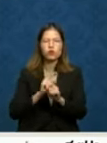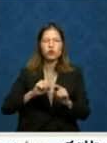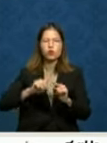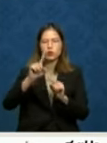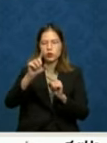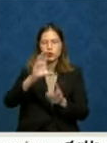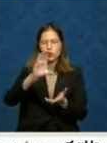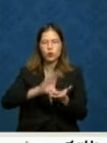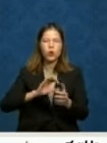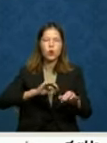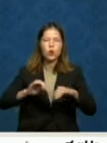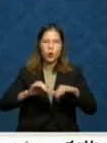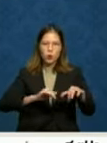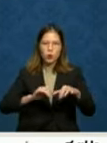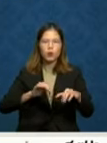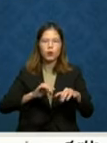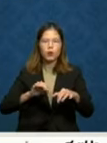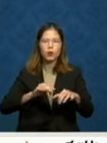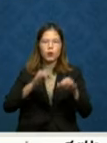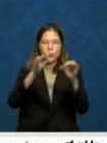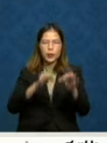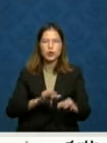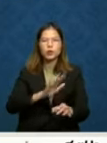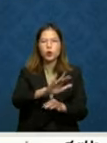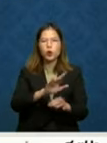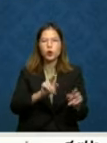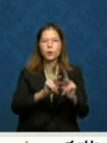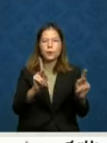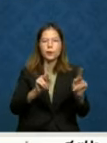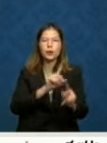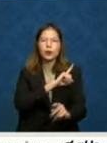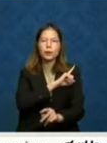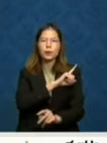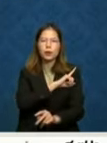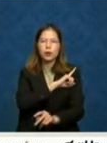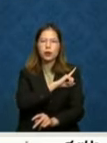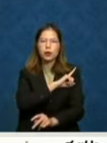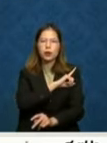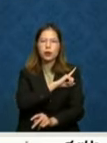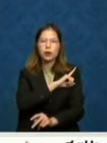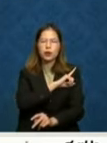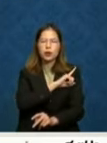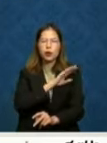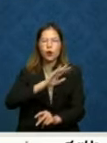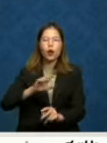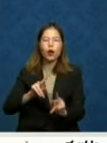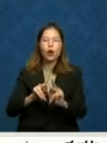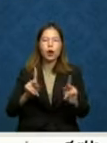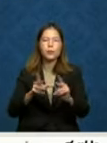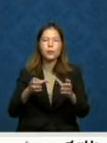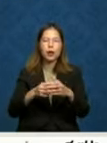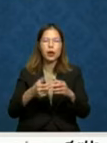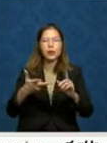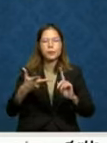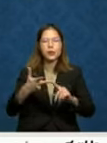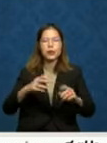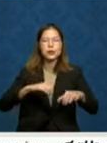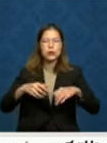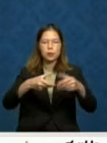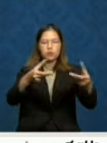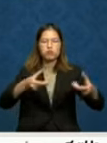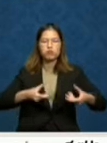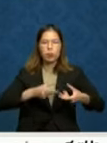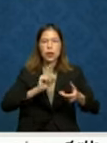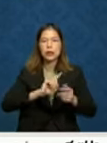กองทุนตามระเบียบและมติของคณะกรรมการ2รับผิดชอบงานธุรการของคณะกรรมการ3จัดทำรายงานและการบั